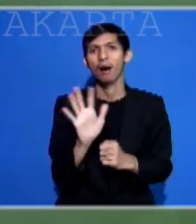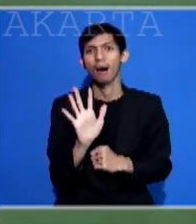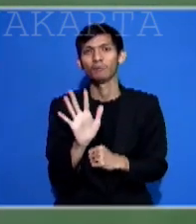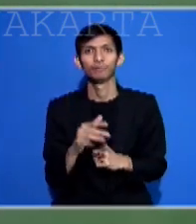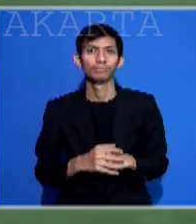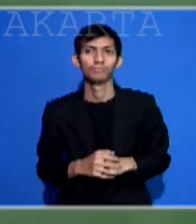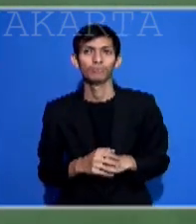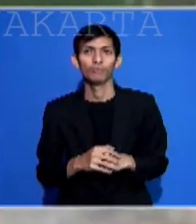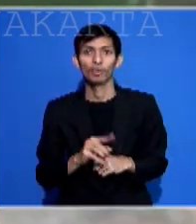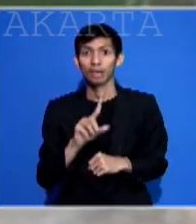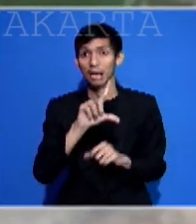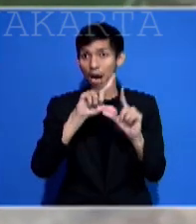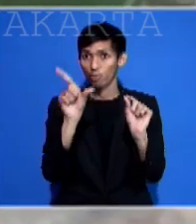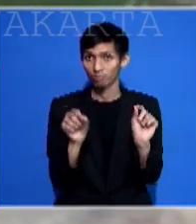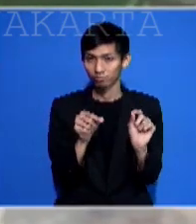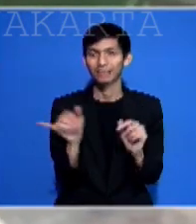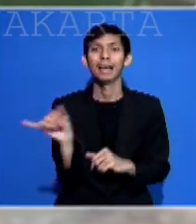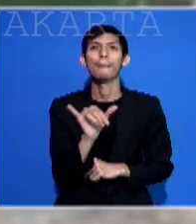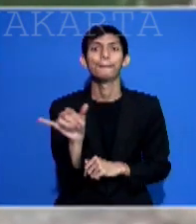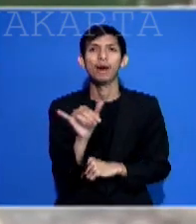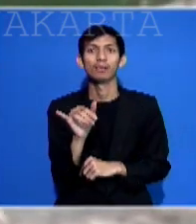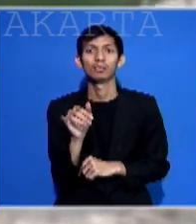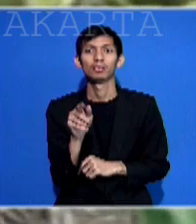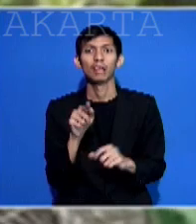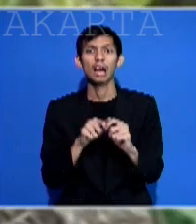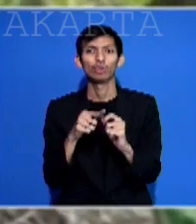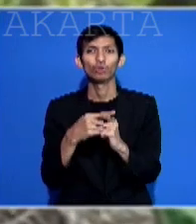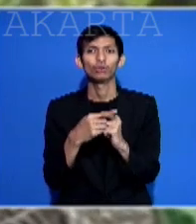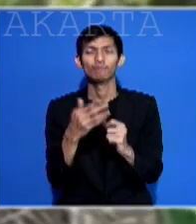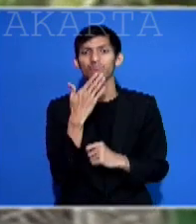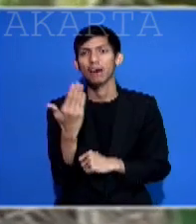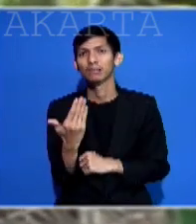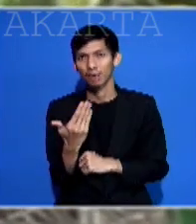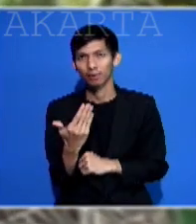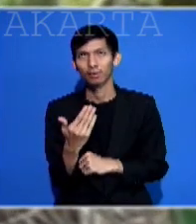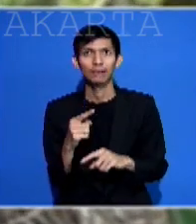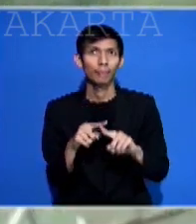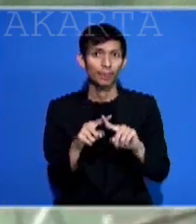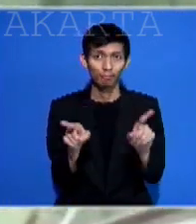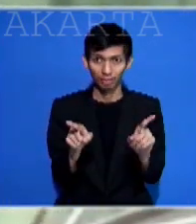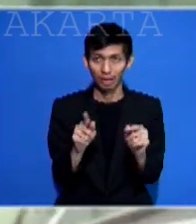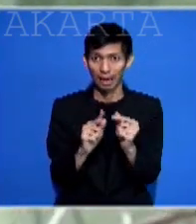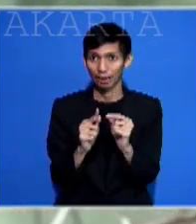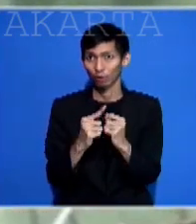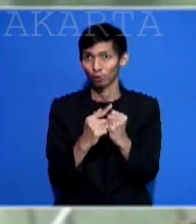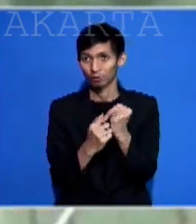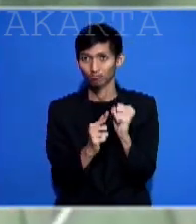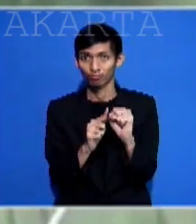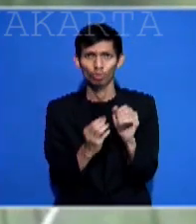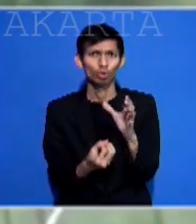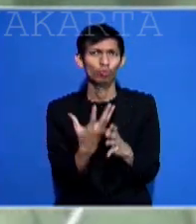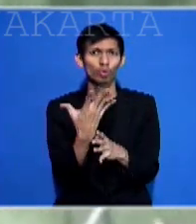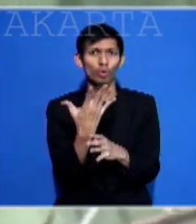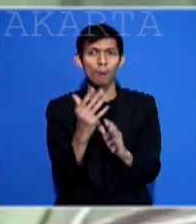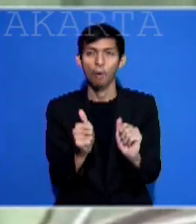ugi sami kalian kaktus gurun, nanging ingkang dudut kawigatosan, kaktus laut menika gadah sekar ingkang endah sanget.